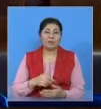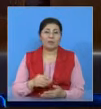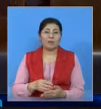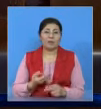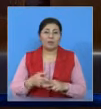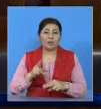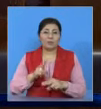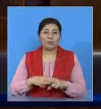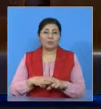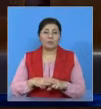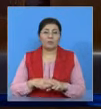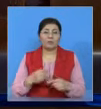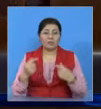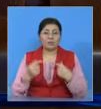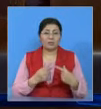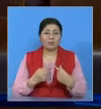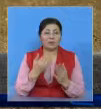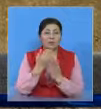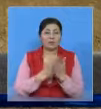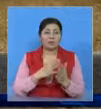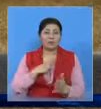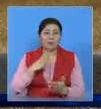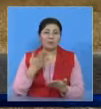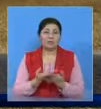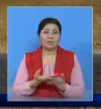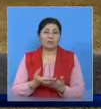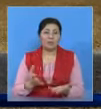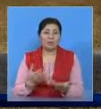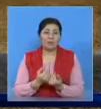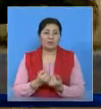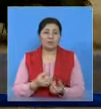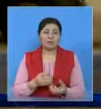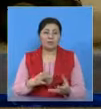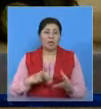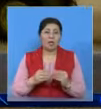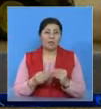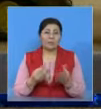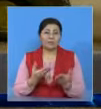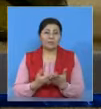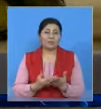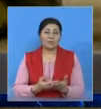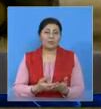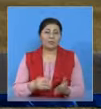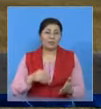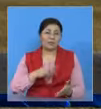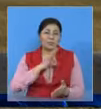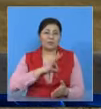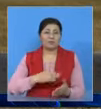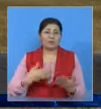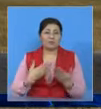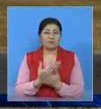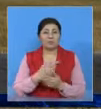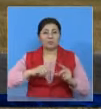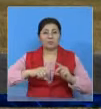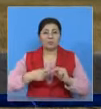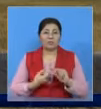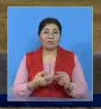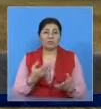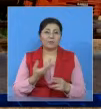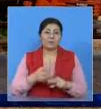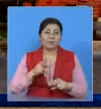там, конечно, чуть меньше была. В целом, для получения хороших результатов в растениеводстве важно применять современные агротехнологические